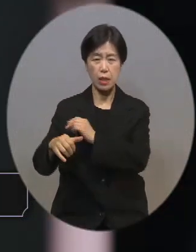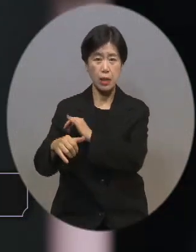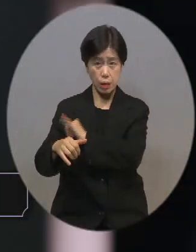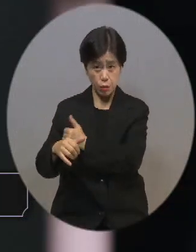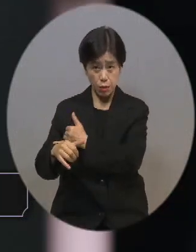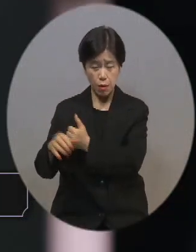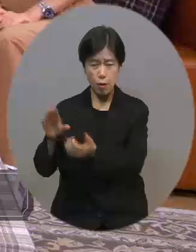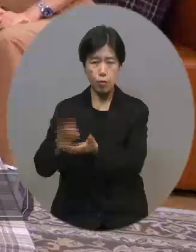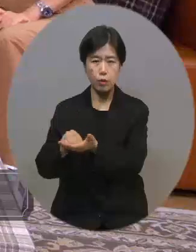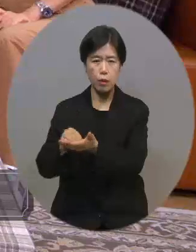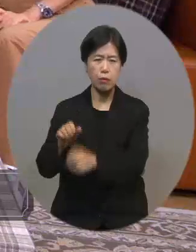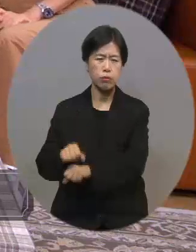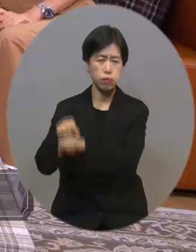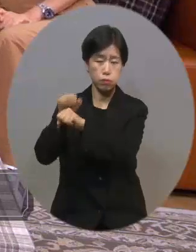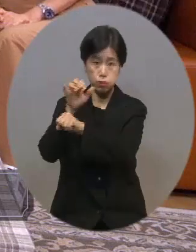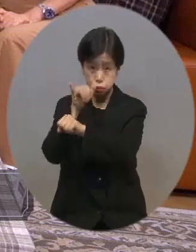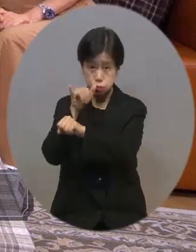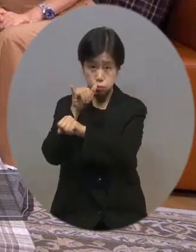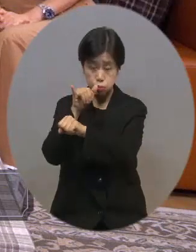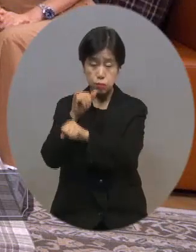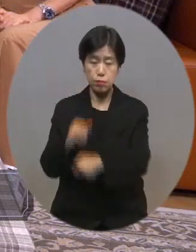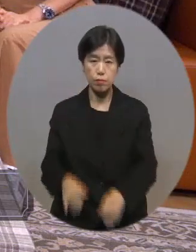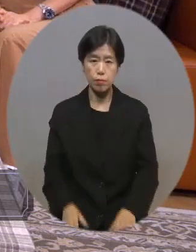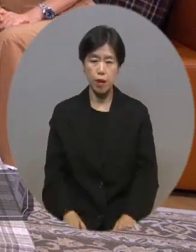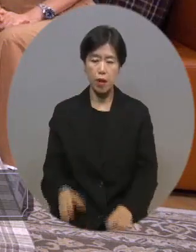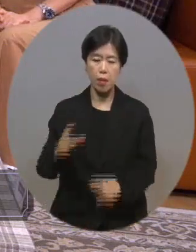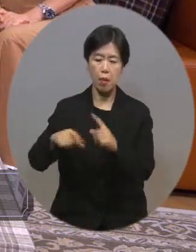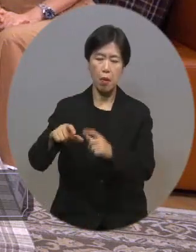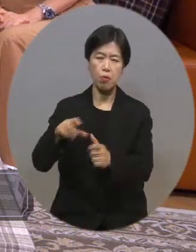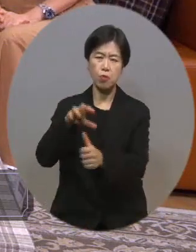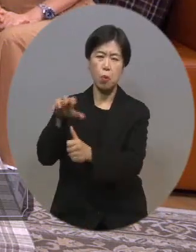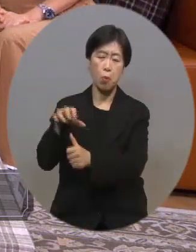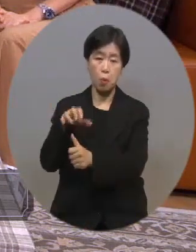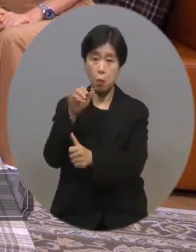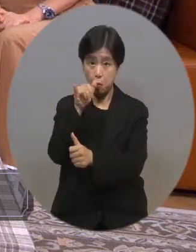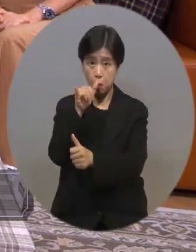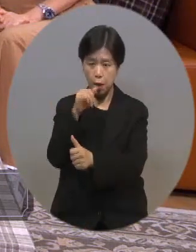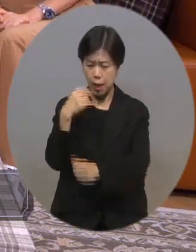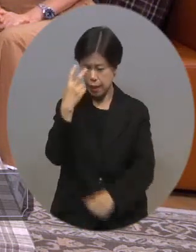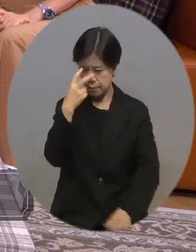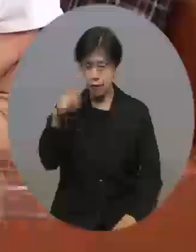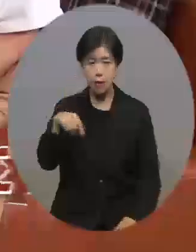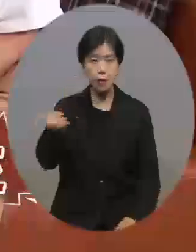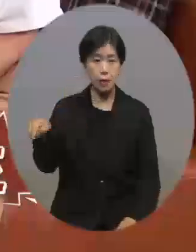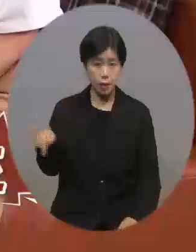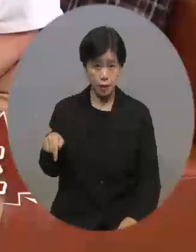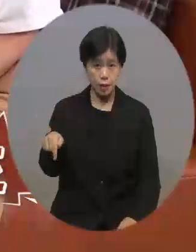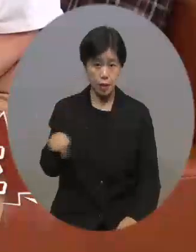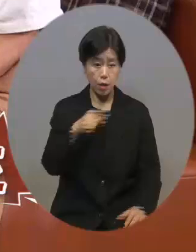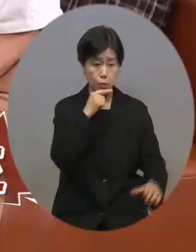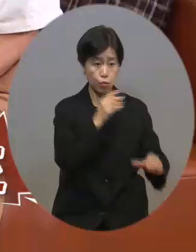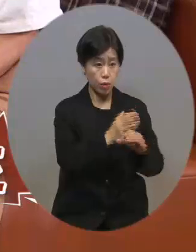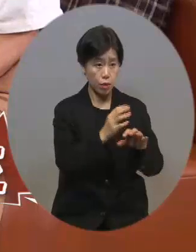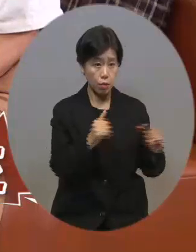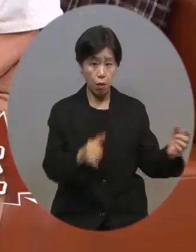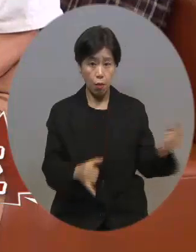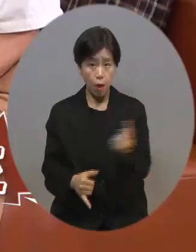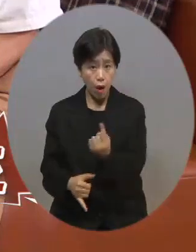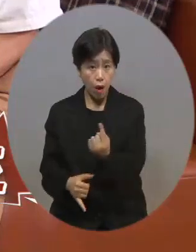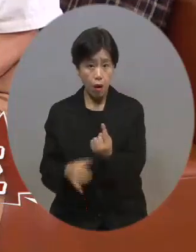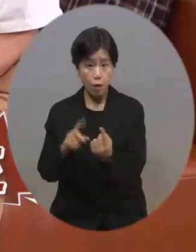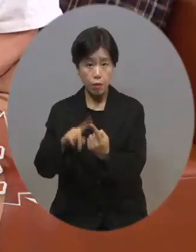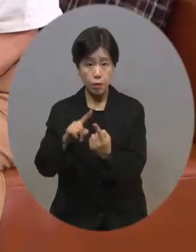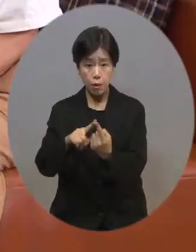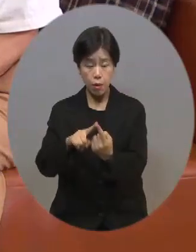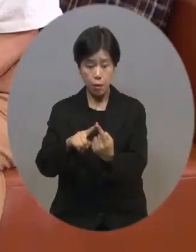더 많아지고 자국민들을 조금 더 통제를 하고 감시를 하면서 북한 사람은 놔줄 수가 없는 거죠. 북한